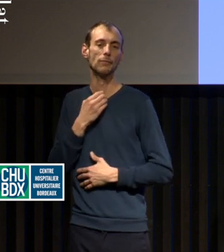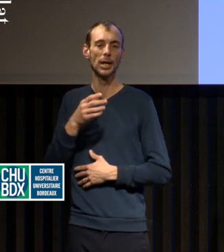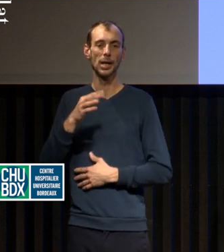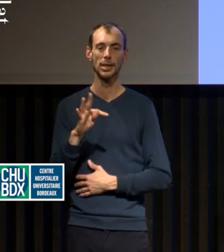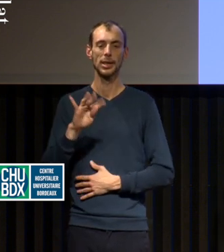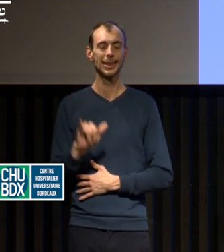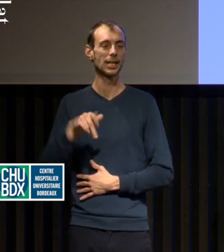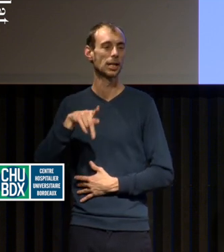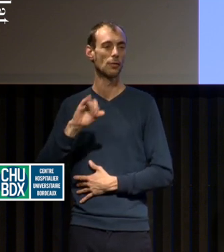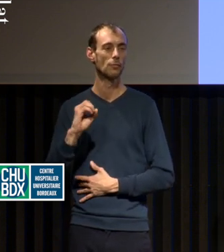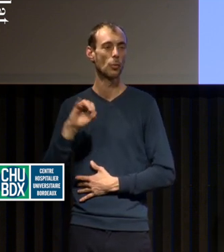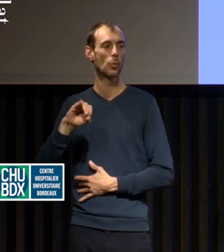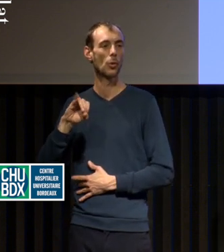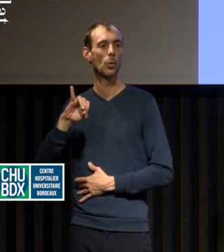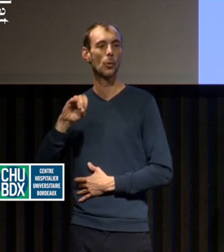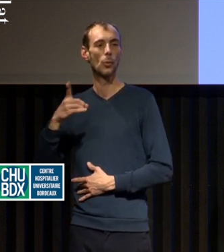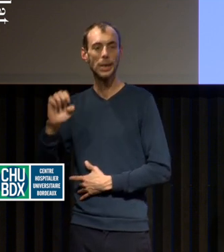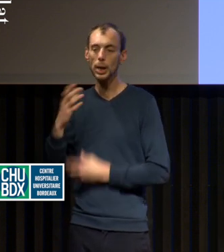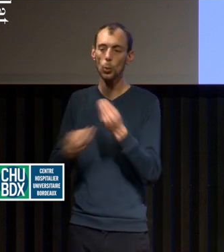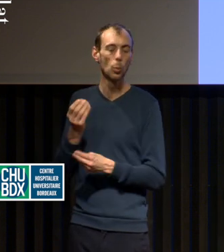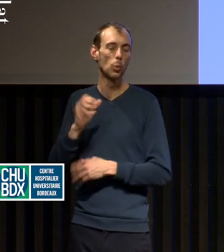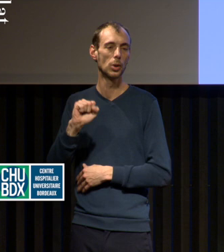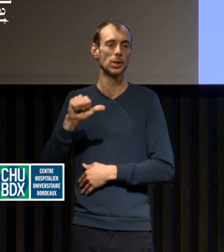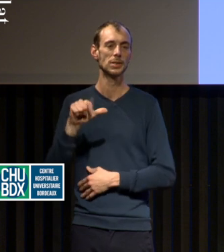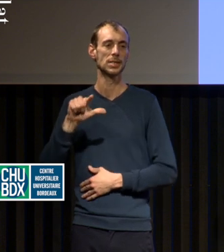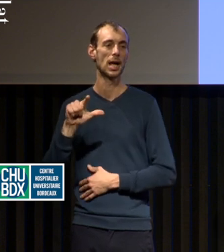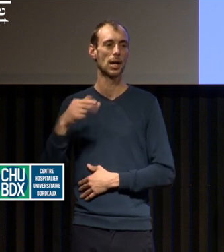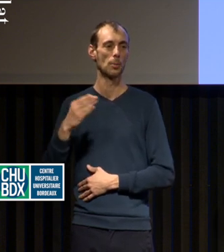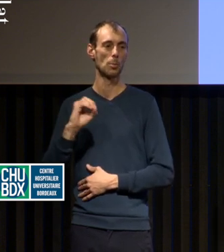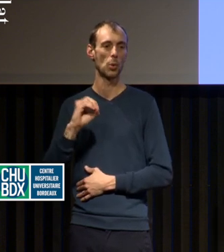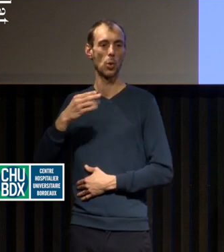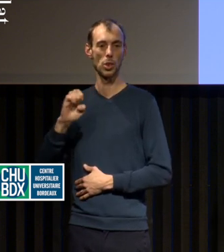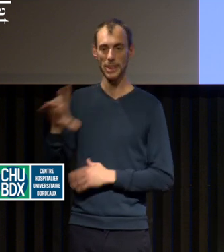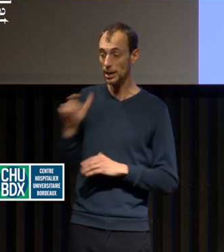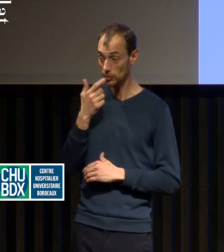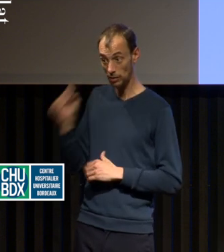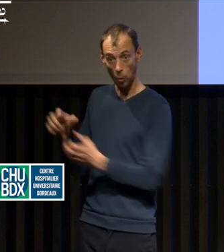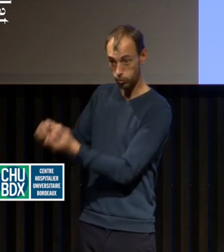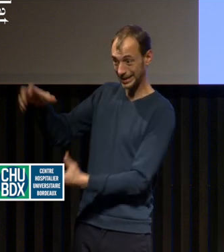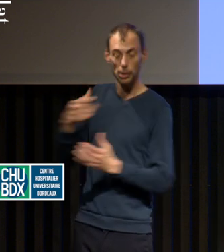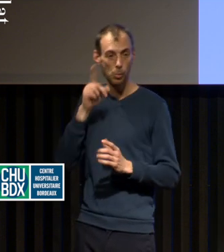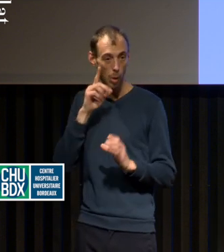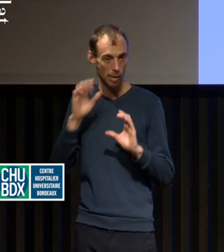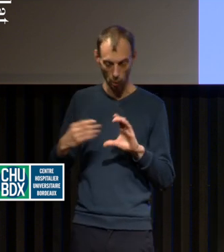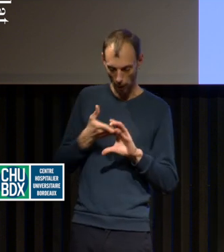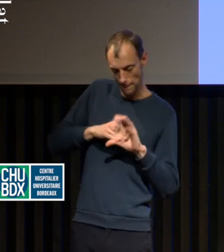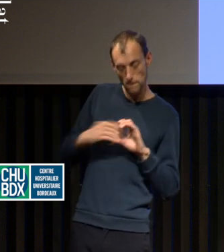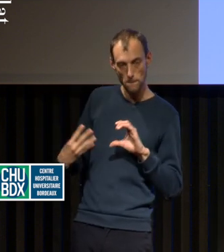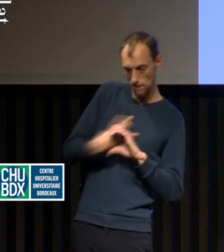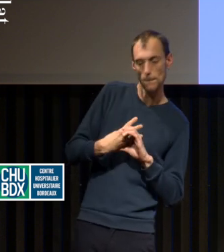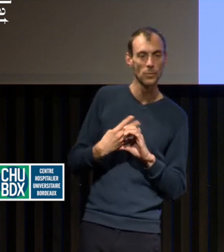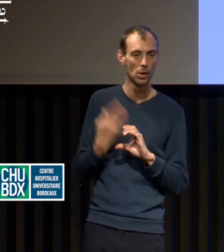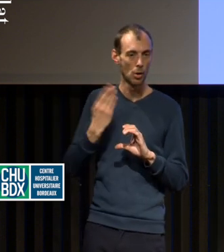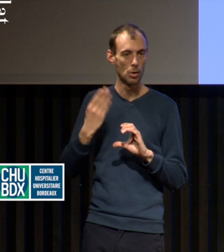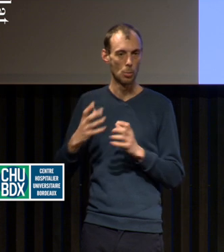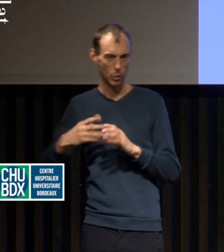falloir qu'il y ait quand même une quantité suffisante de pathogènes pour pénétrer à travers ce microbiote et arriver jusqu'aux cellules de l'intestin